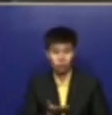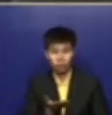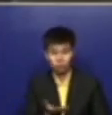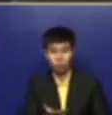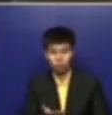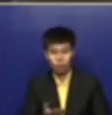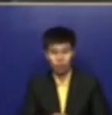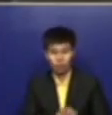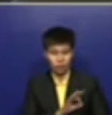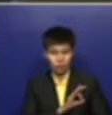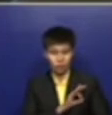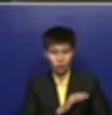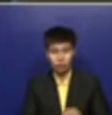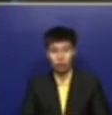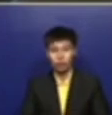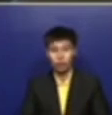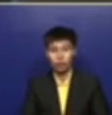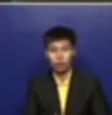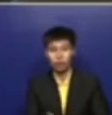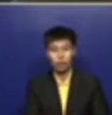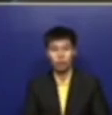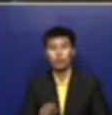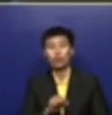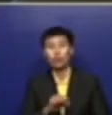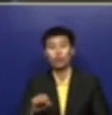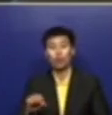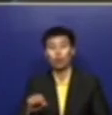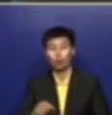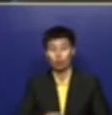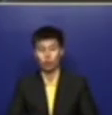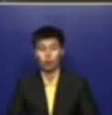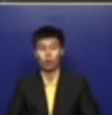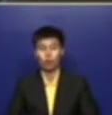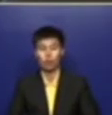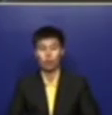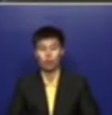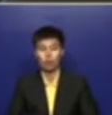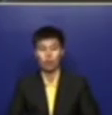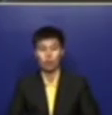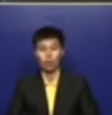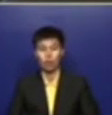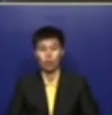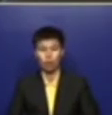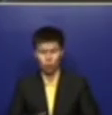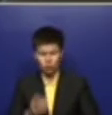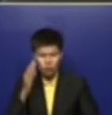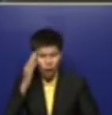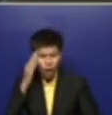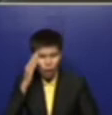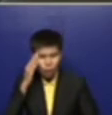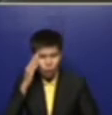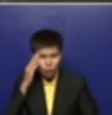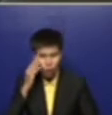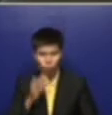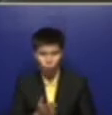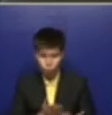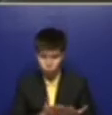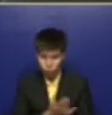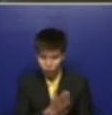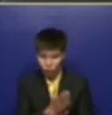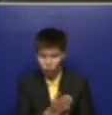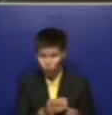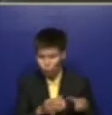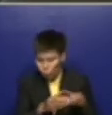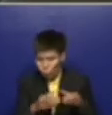รุณากล่าวถึงนั้นที่ผมกล่าวว่าพิสูจน์ทราบนั้นก็ต้องทุกฝ่ายนะครับที่เข้าร่วมชุมนุมน